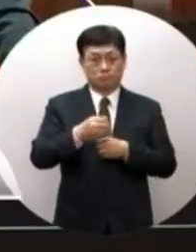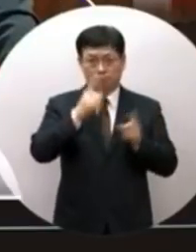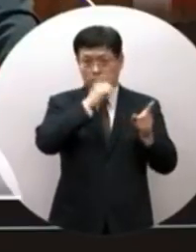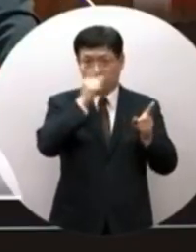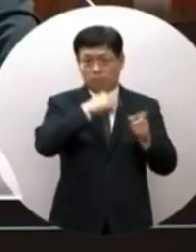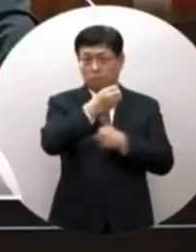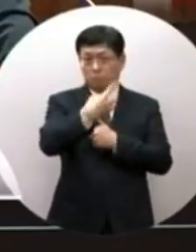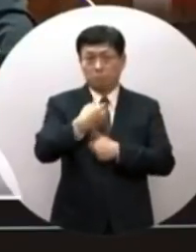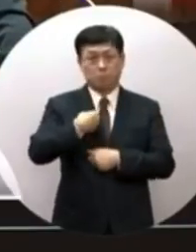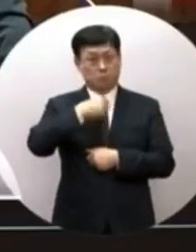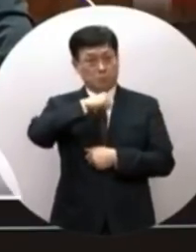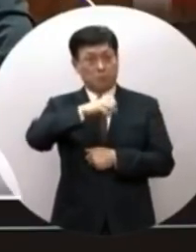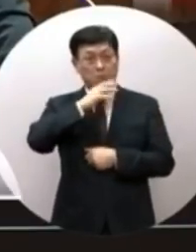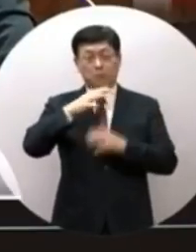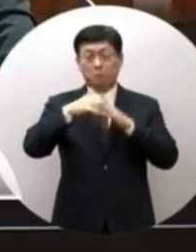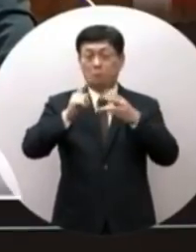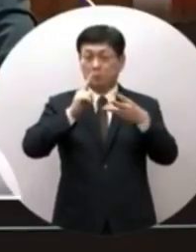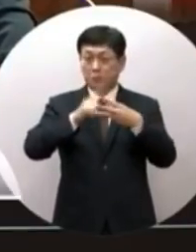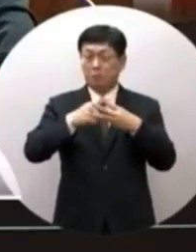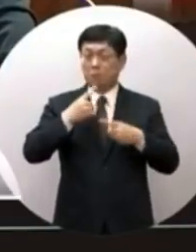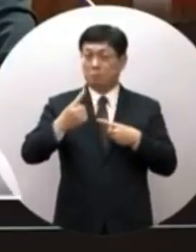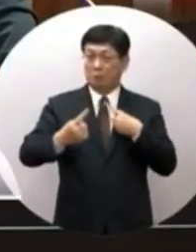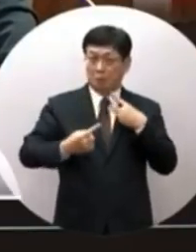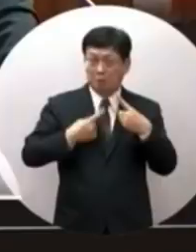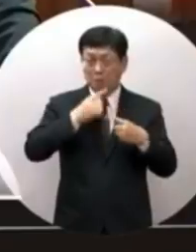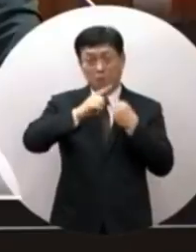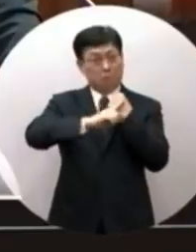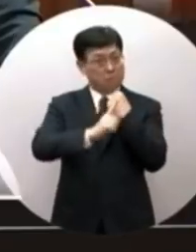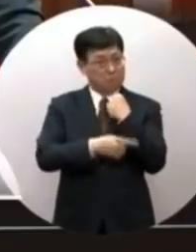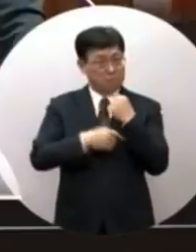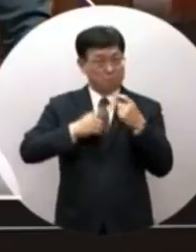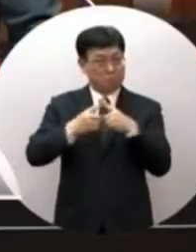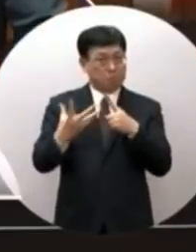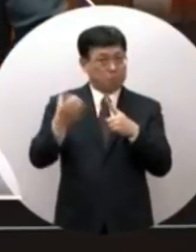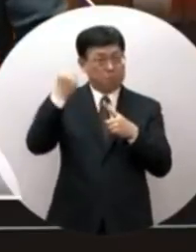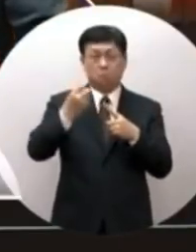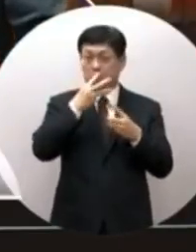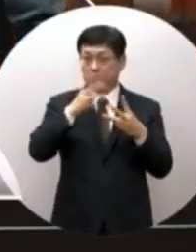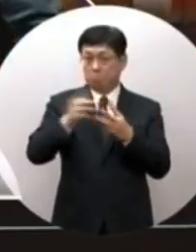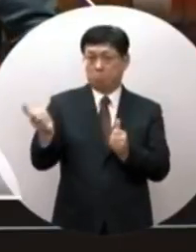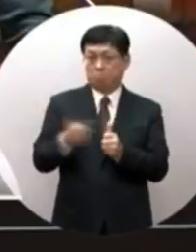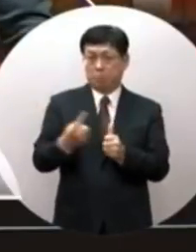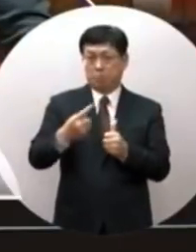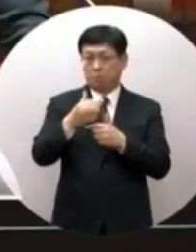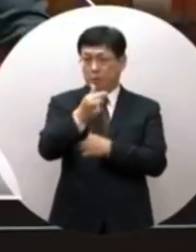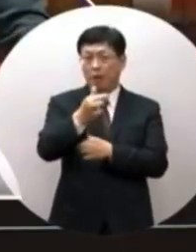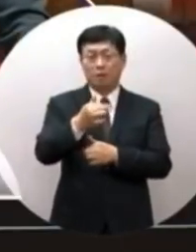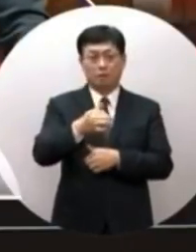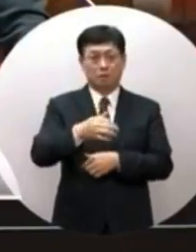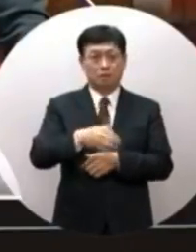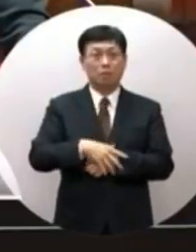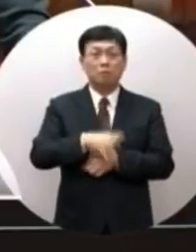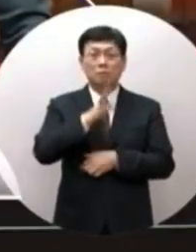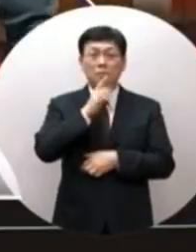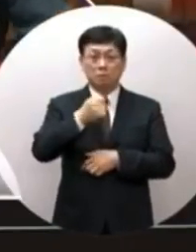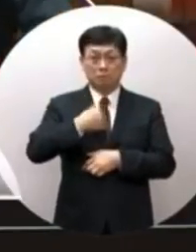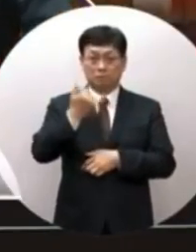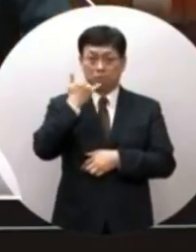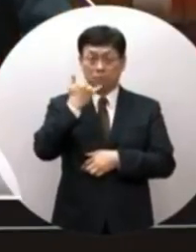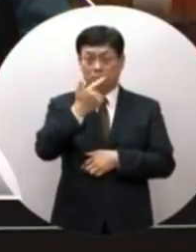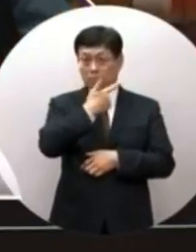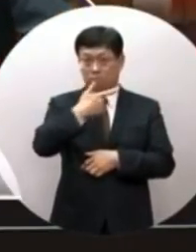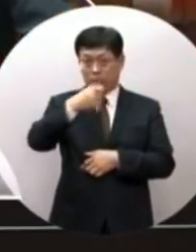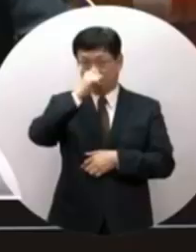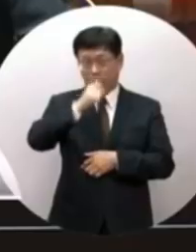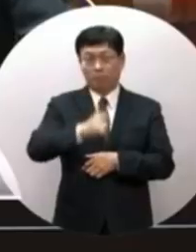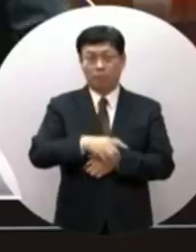常在讲，咱台湾是民主、自由、法治、人权的亚洲典范，是亚印咱共同最佳